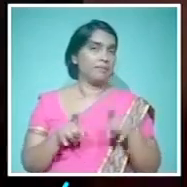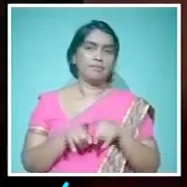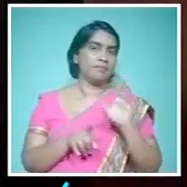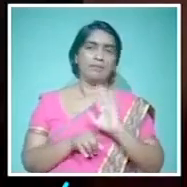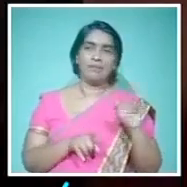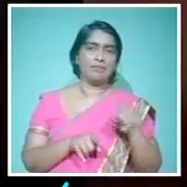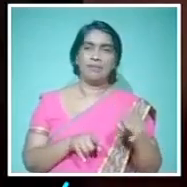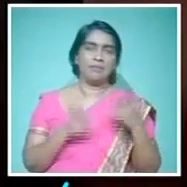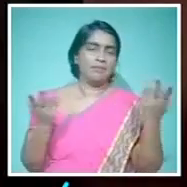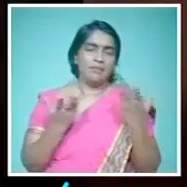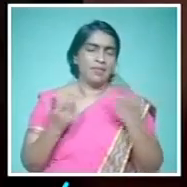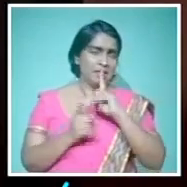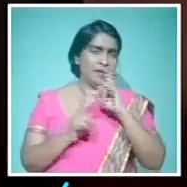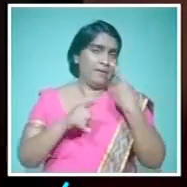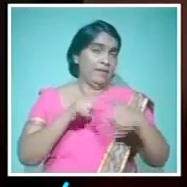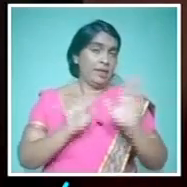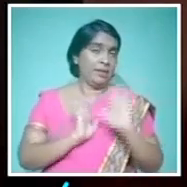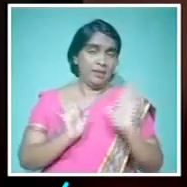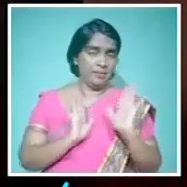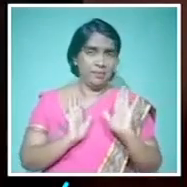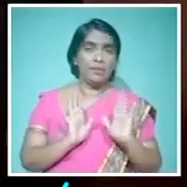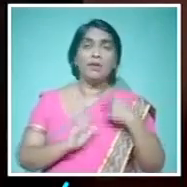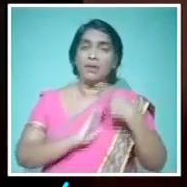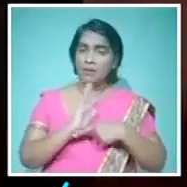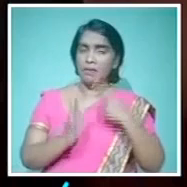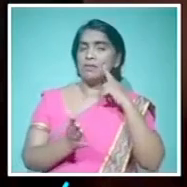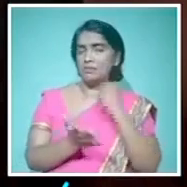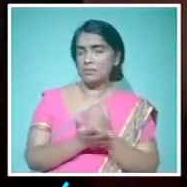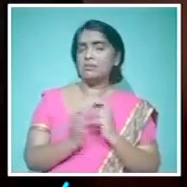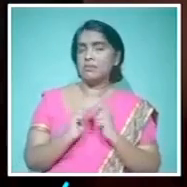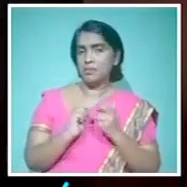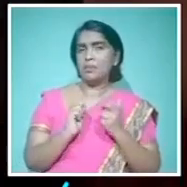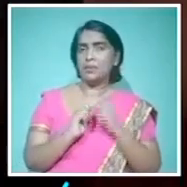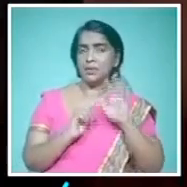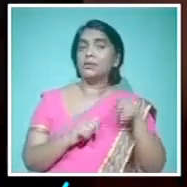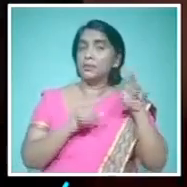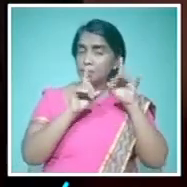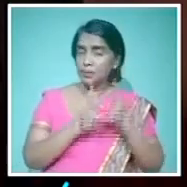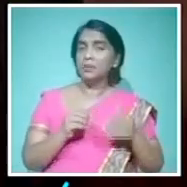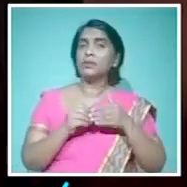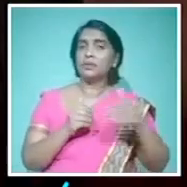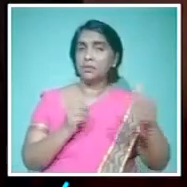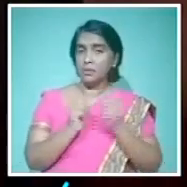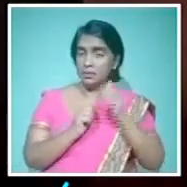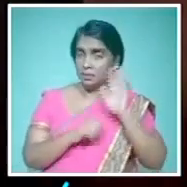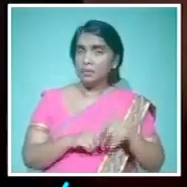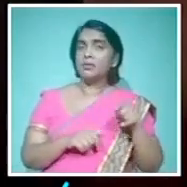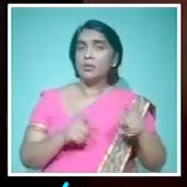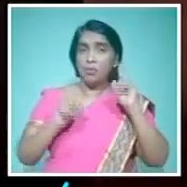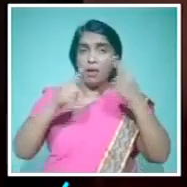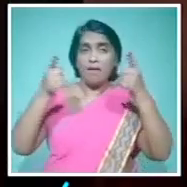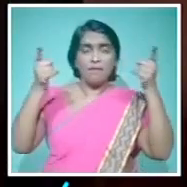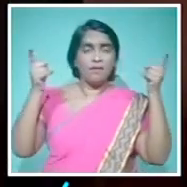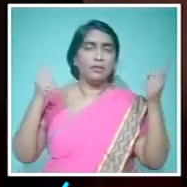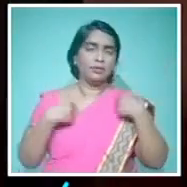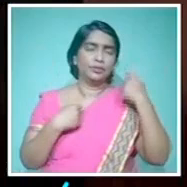එහෙම දෙයක් වෙන්නේ නැහැ කියන කාරණාව තේරුම් ගන්න ඕනේ. රටේ බරපතල අර්බුදයක් තියෙනවා. එතන මේ වගේ සිදුවීම් සිද්ධ වෙන ස්ථානයක් කොහෙරි ඇති